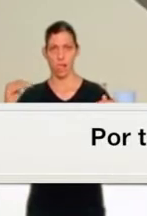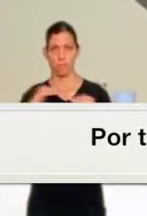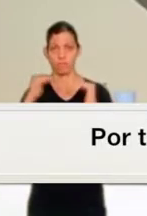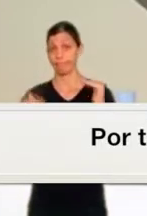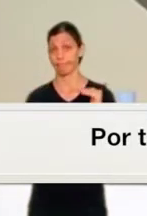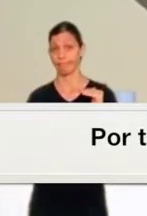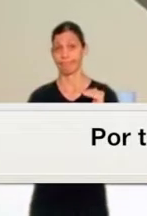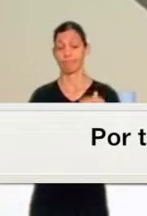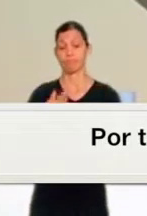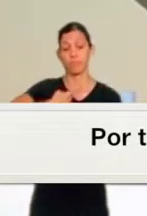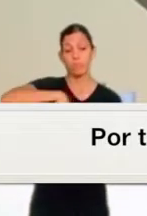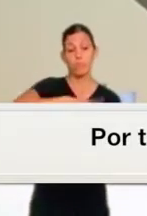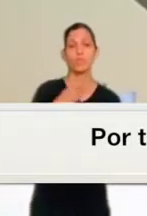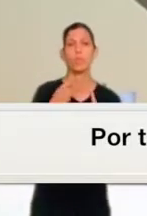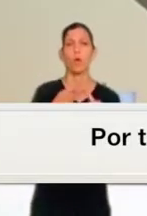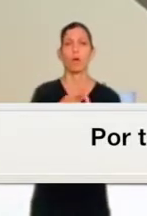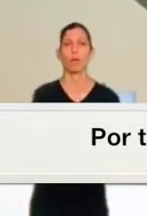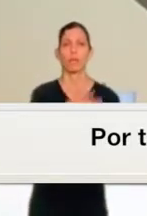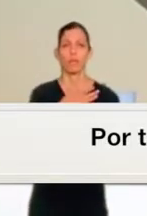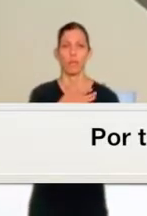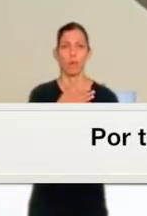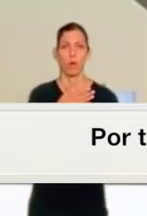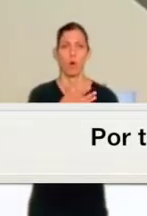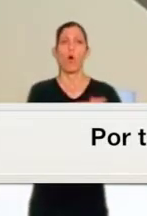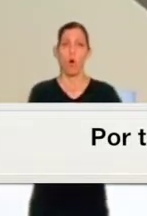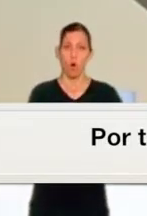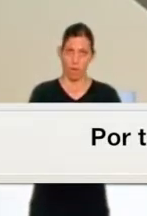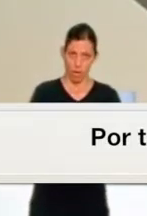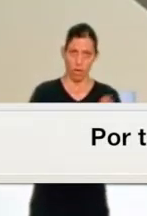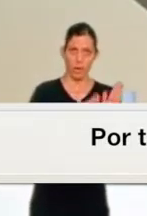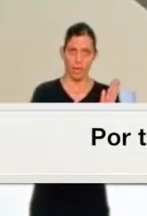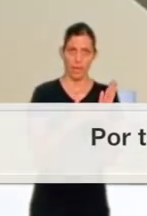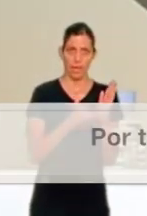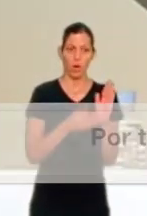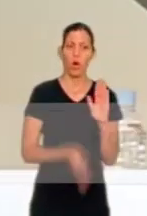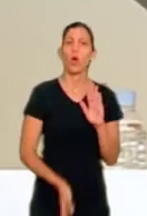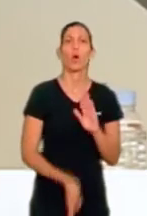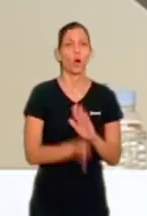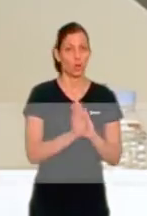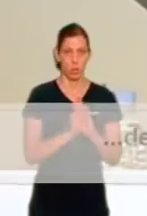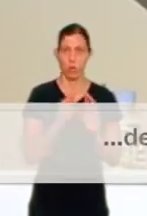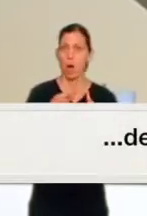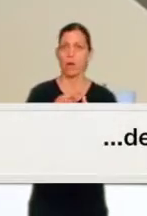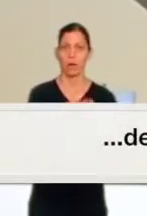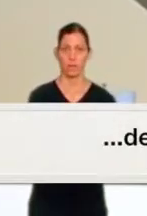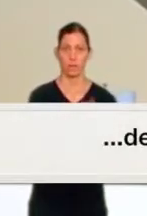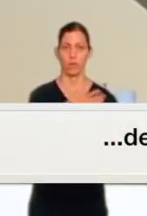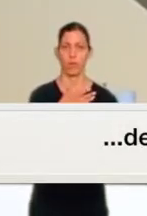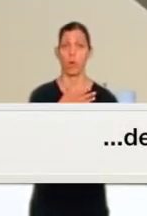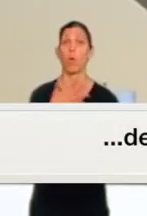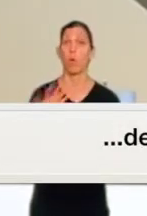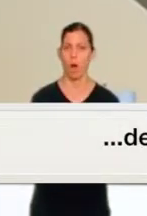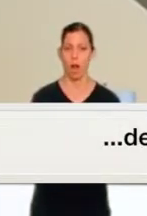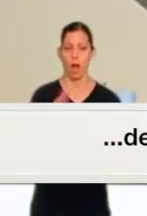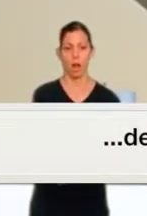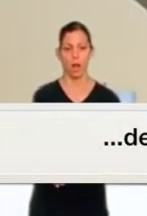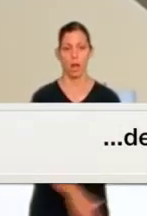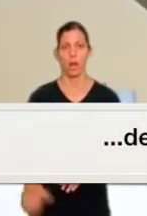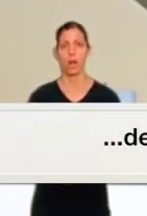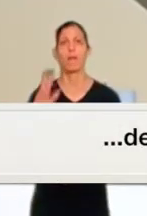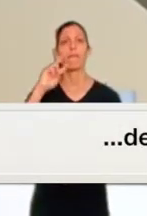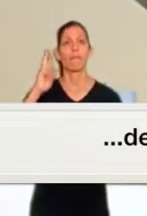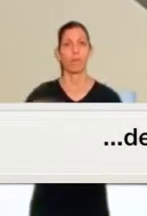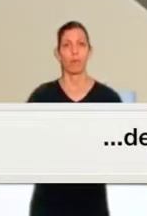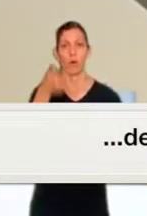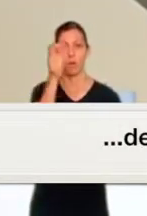nosaltres com a objectiu, com a consell, seguim mantenint l'objectiu de que els xiquets i xiquetes